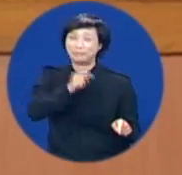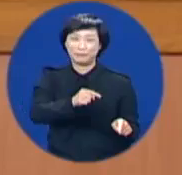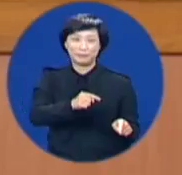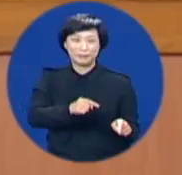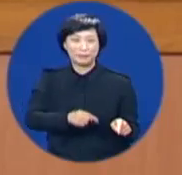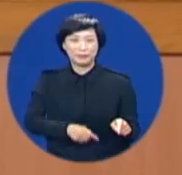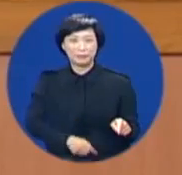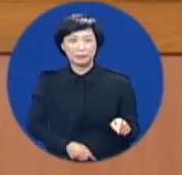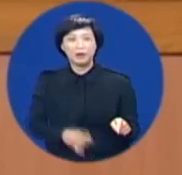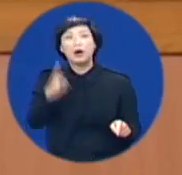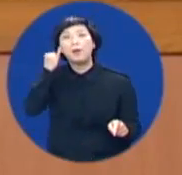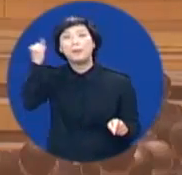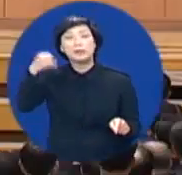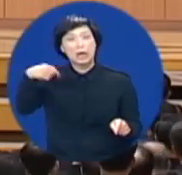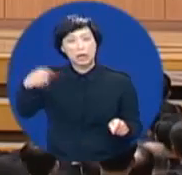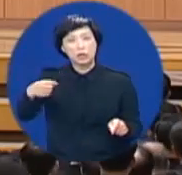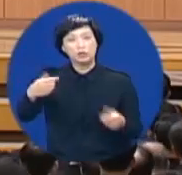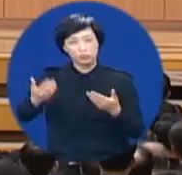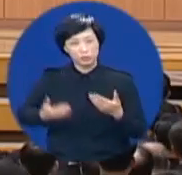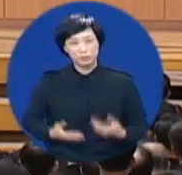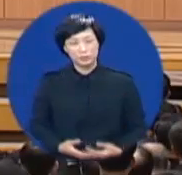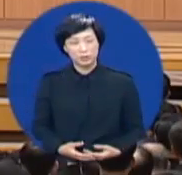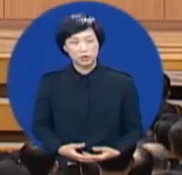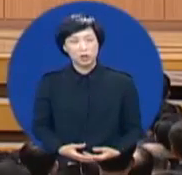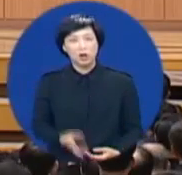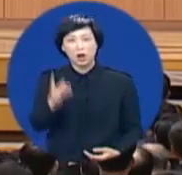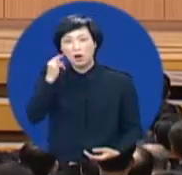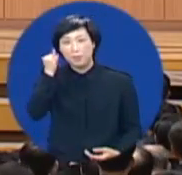그러니 어머니께서 말씀하셔요.